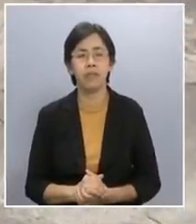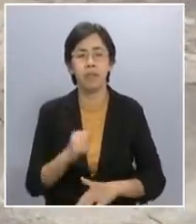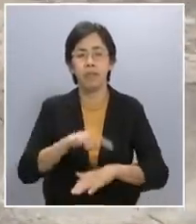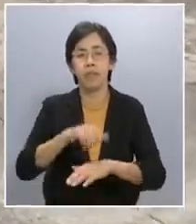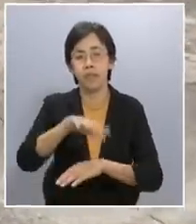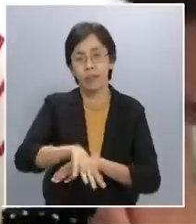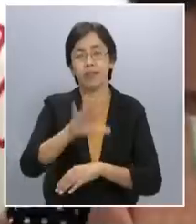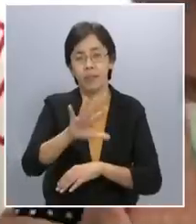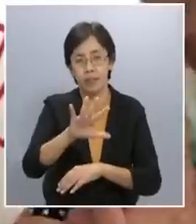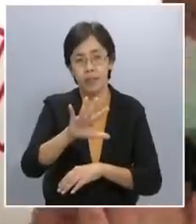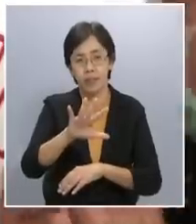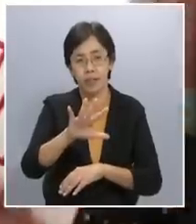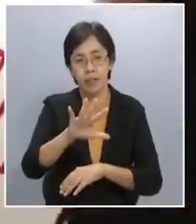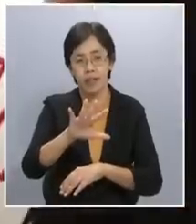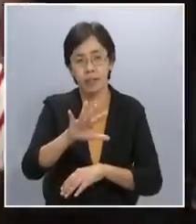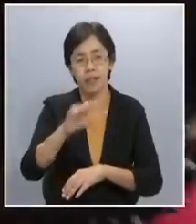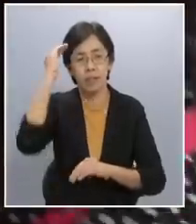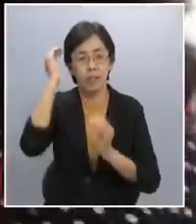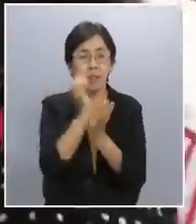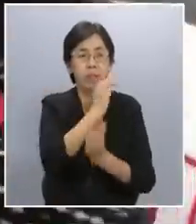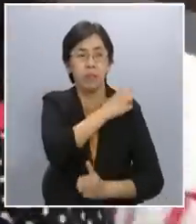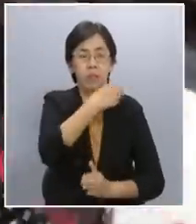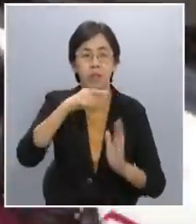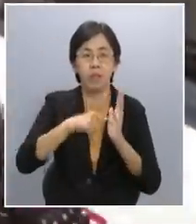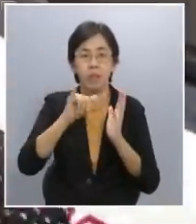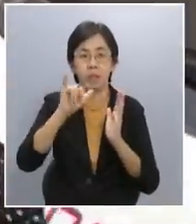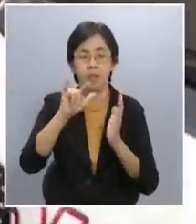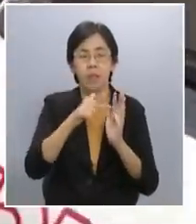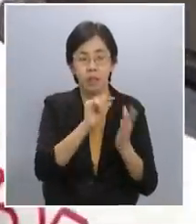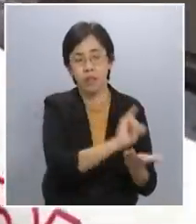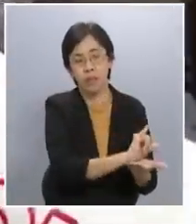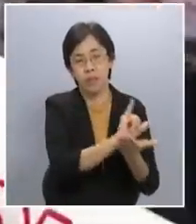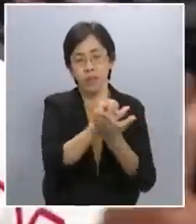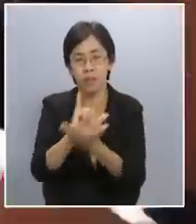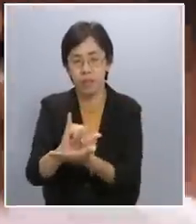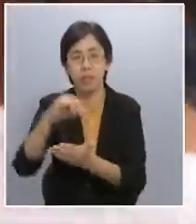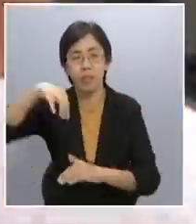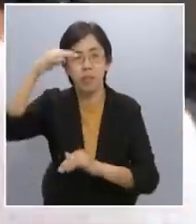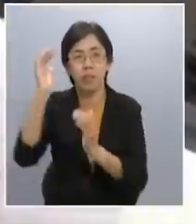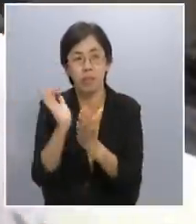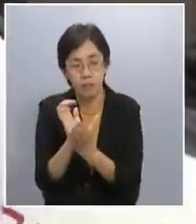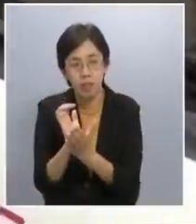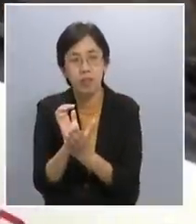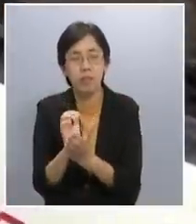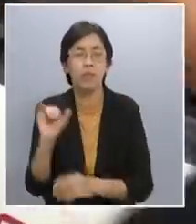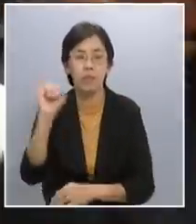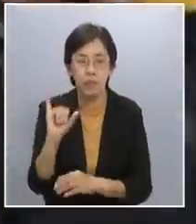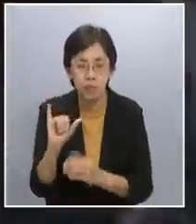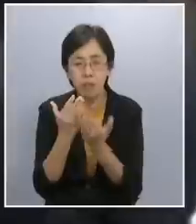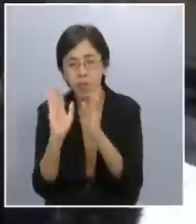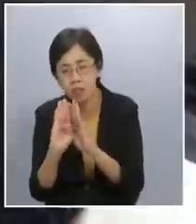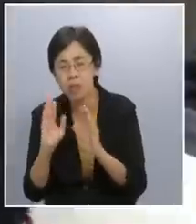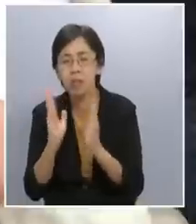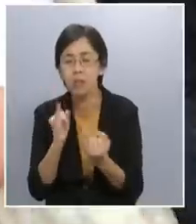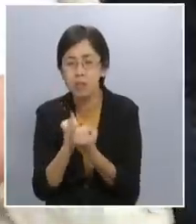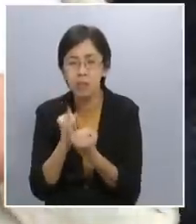ะฮะร่างของพลตำรวจโทปัญญาครับถูกนำไปที่สน.ธรรมศาลาโดยมีญาติและคนสนิทเนี่ยไป